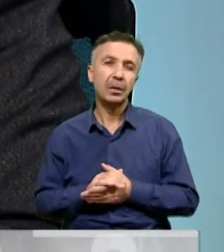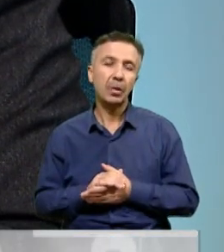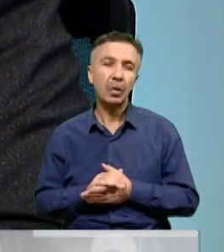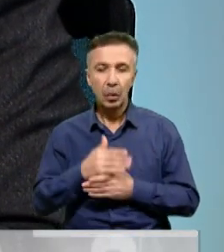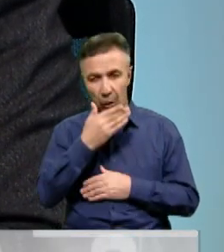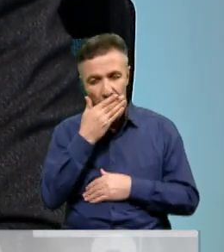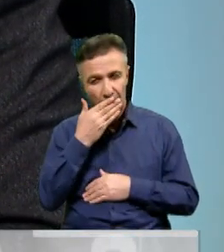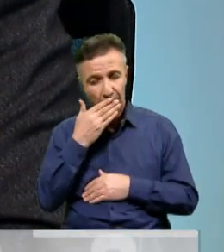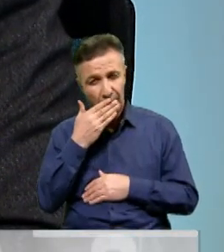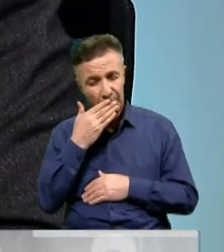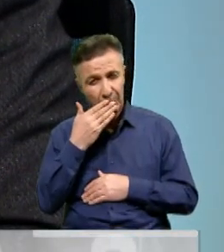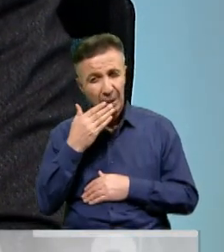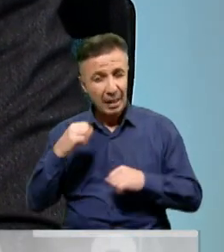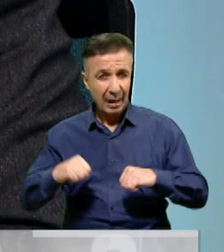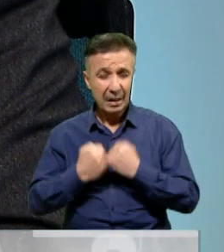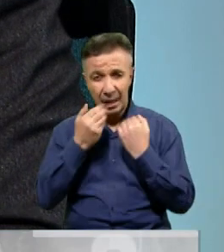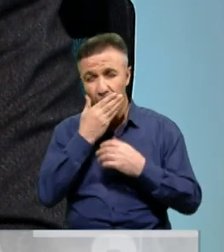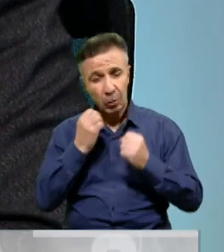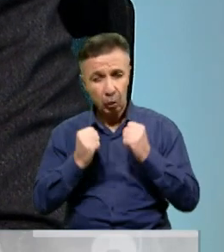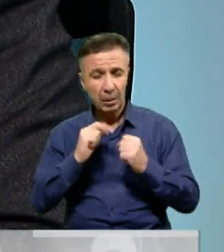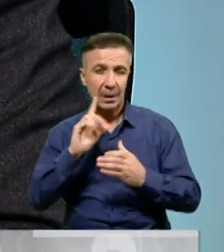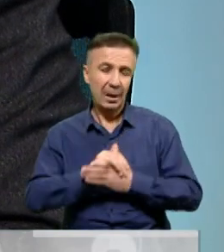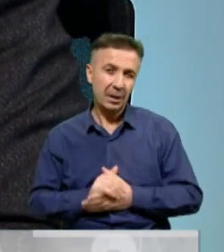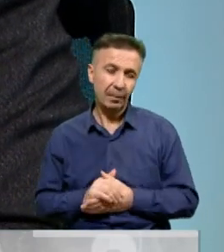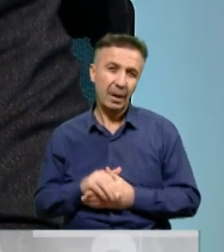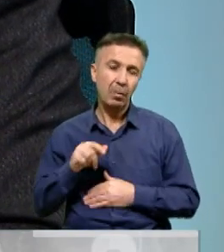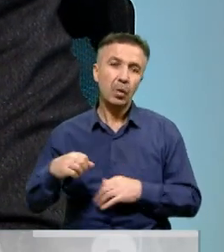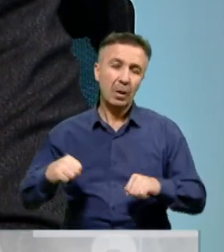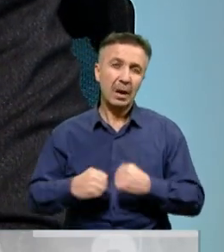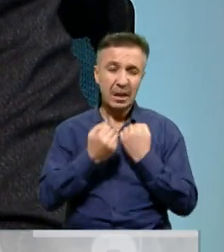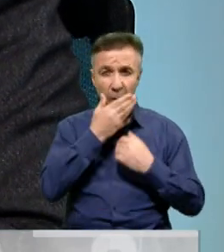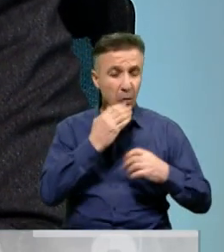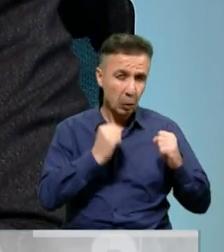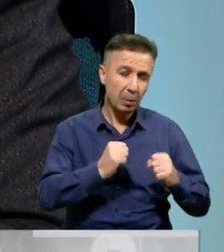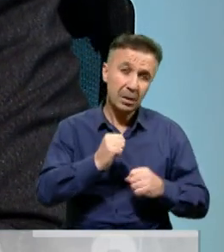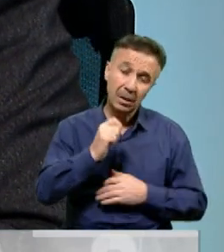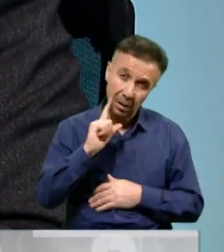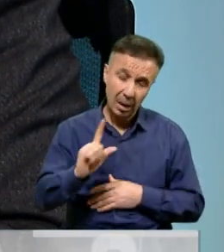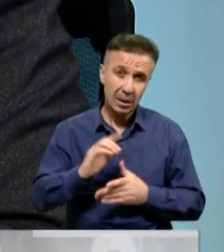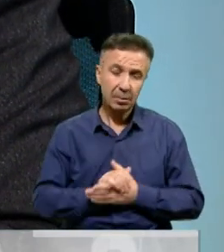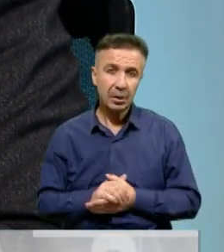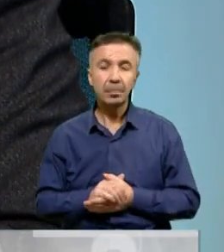kaza etmelidir. Yani bunun kazasını yapmalıdır. Hatta